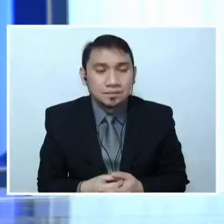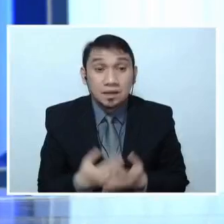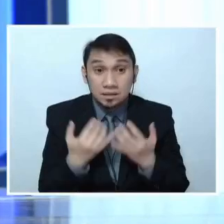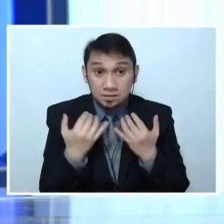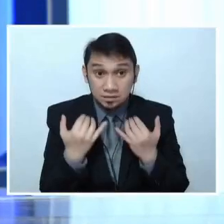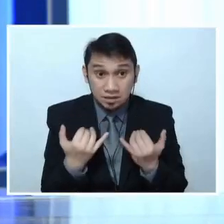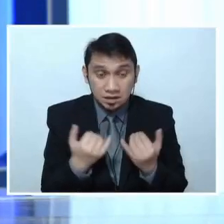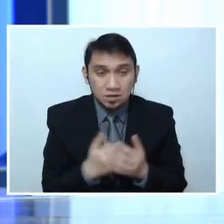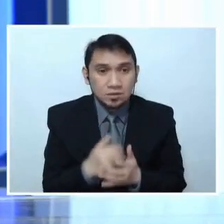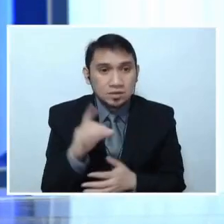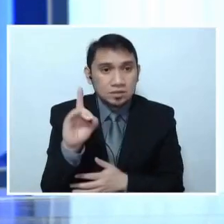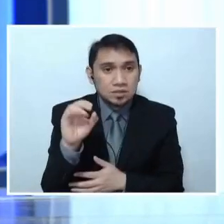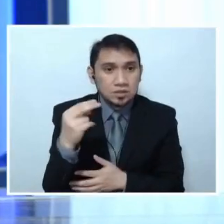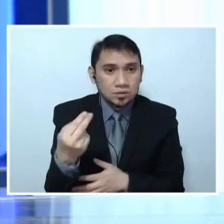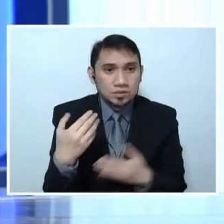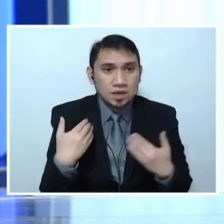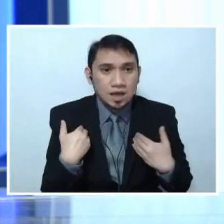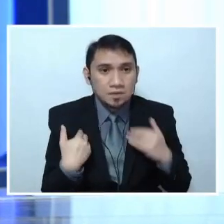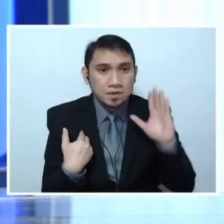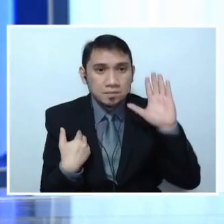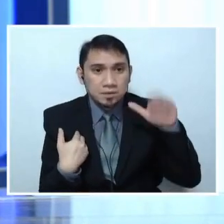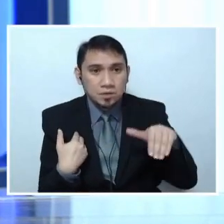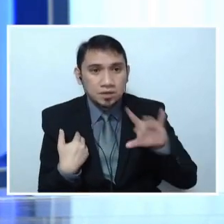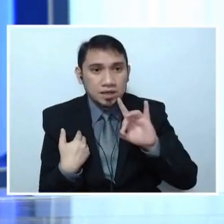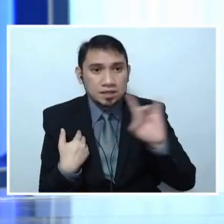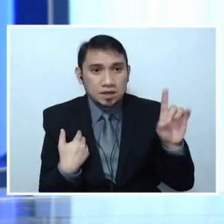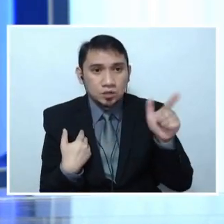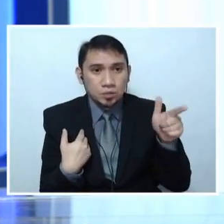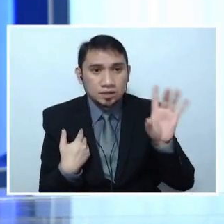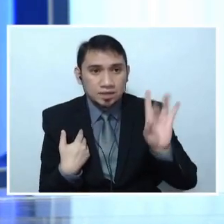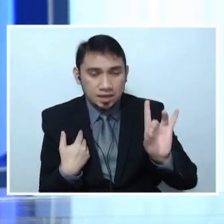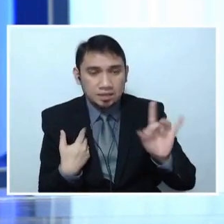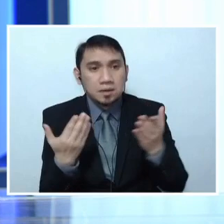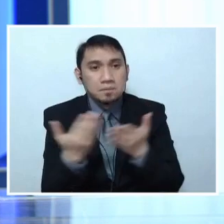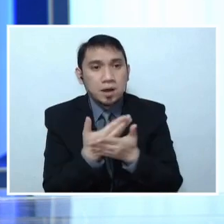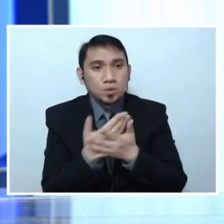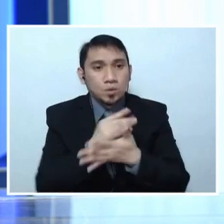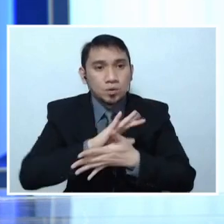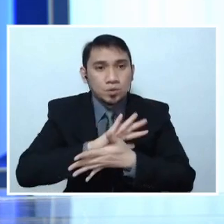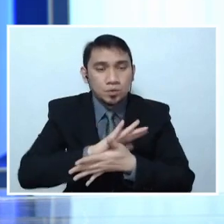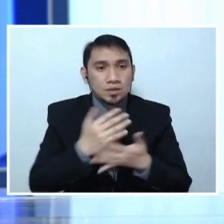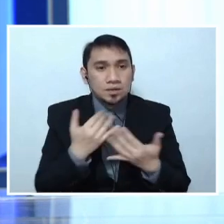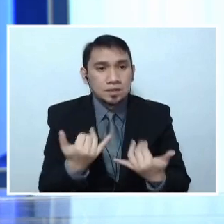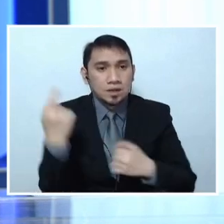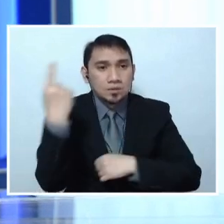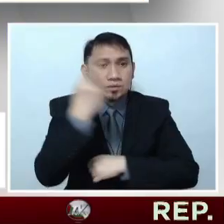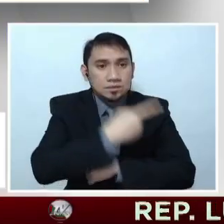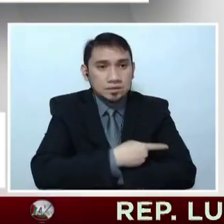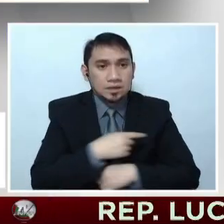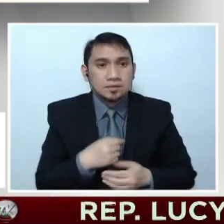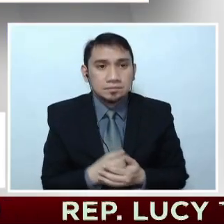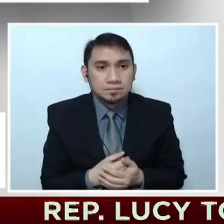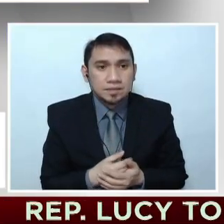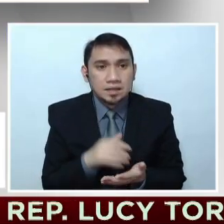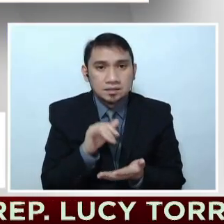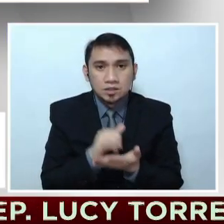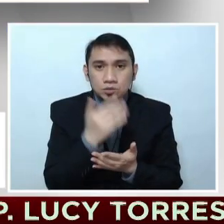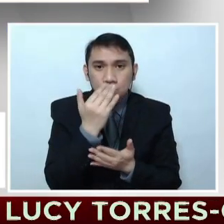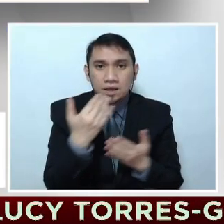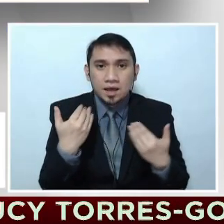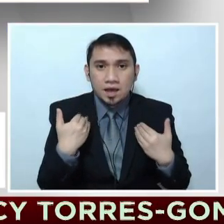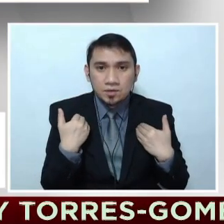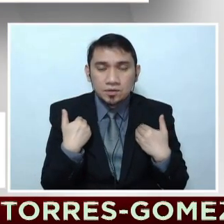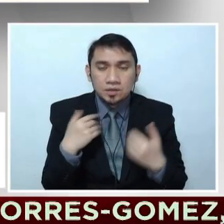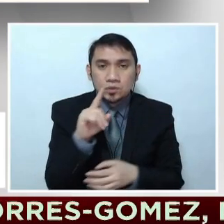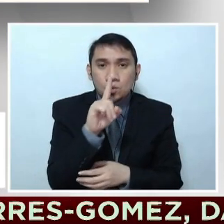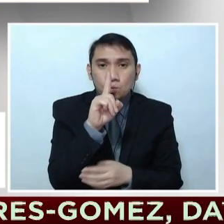Nagtala po naman ang DOH ng 5,828 na bagong kaso ng COVID-19 ngayong araw. Dahil dito, umabot na po sa higit na